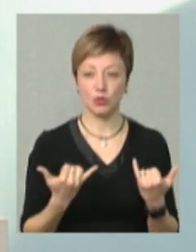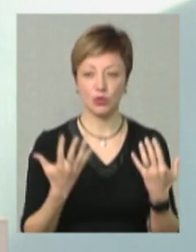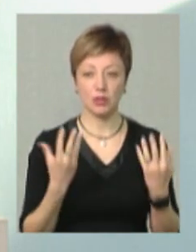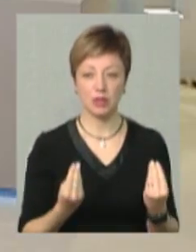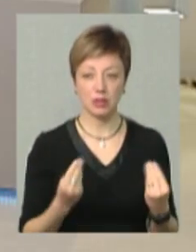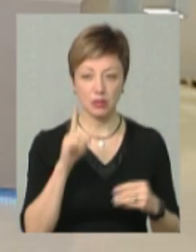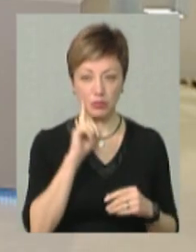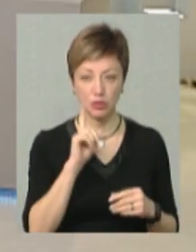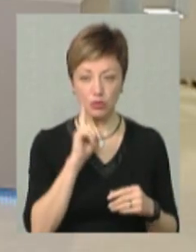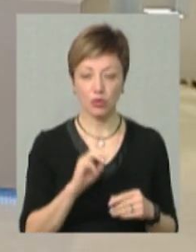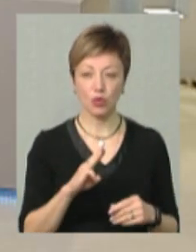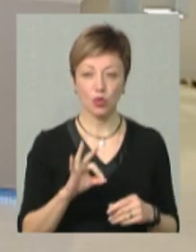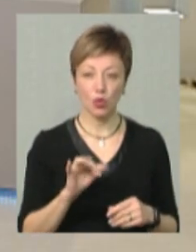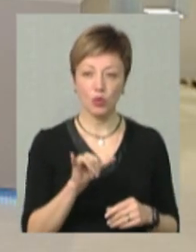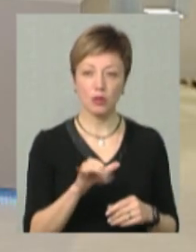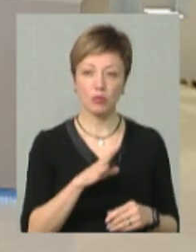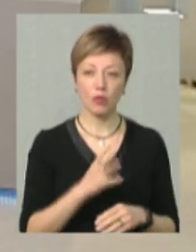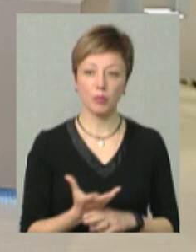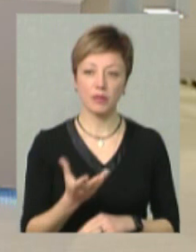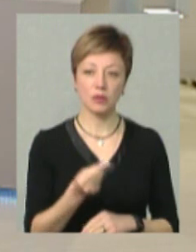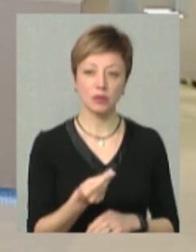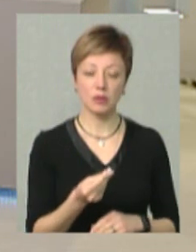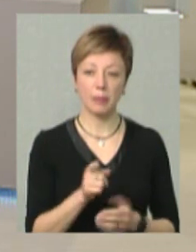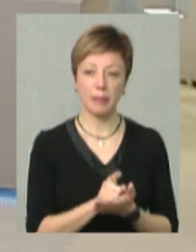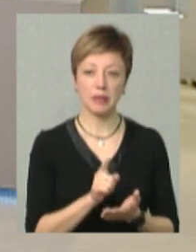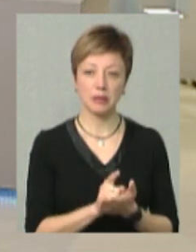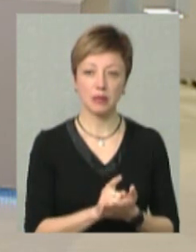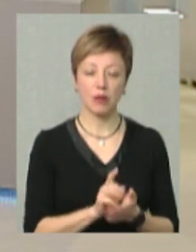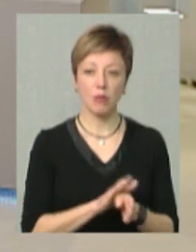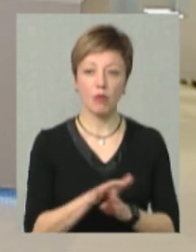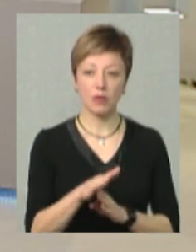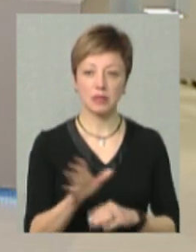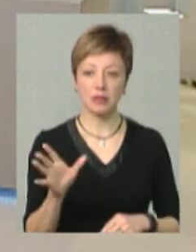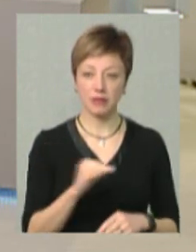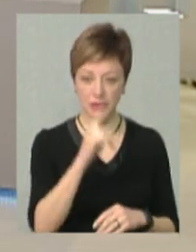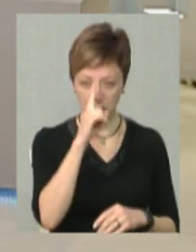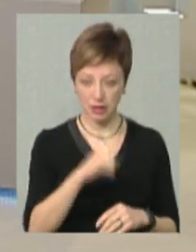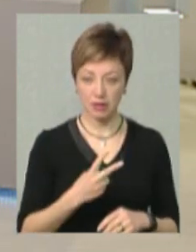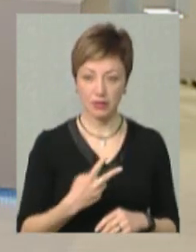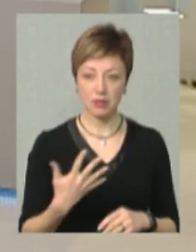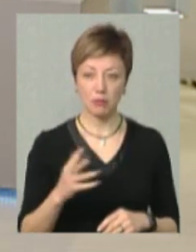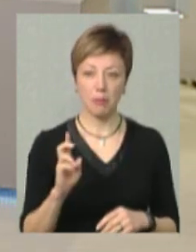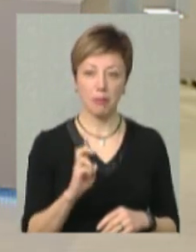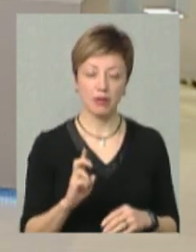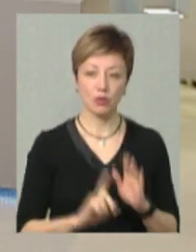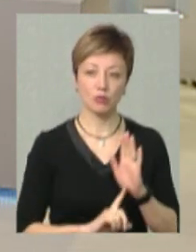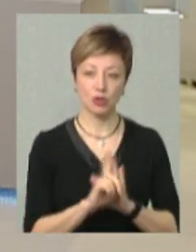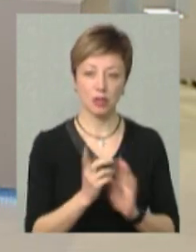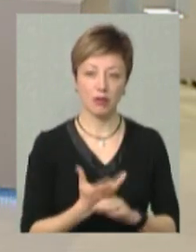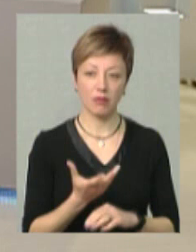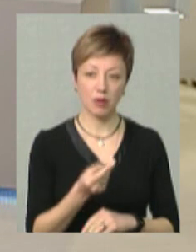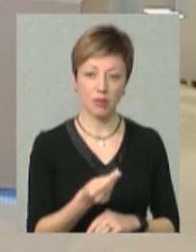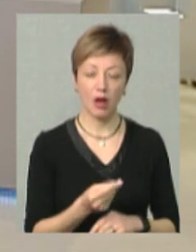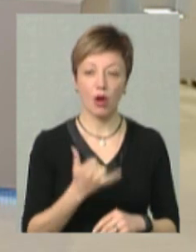окуповані тимчасово, то в них було профінансовано виплату пенсії повністю за весь місяць, ще 25 березня розпочата